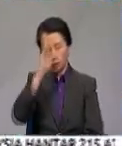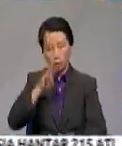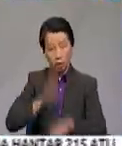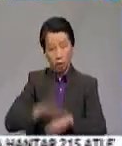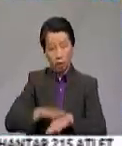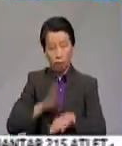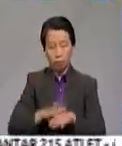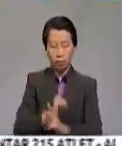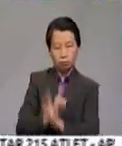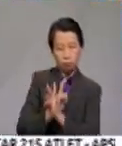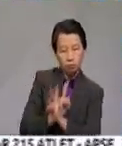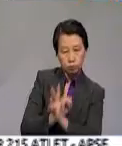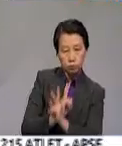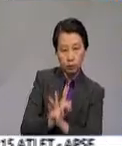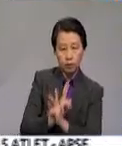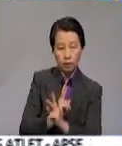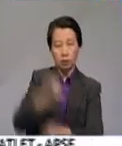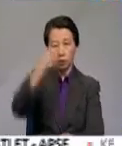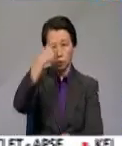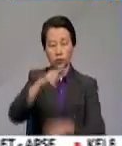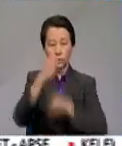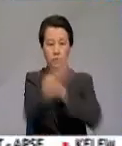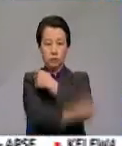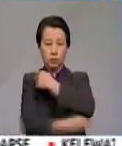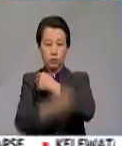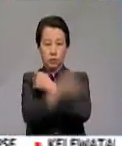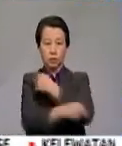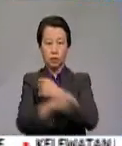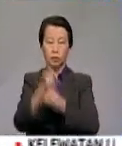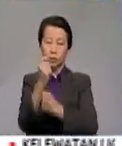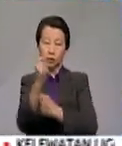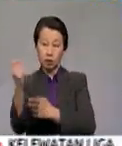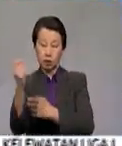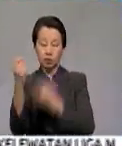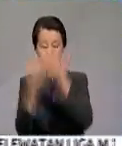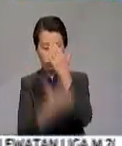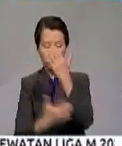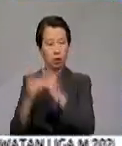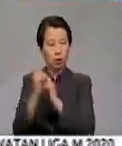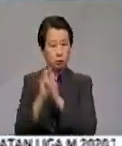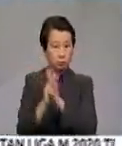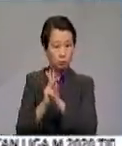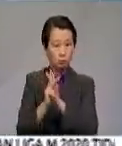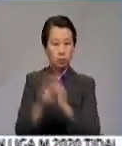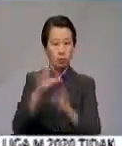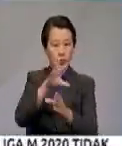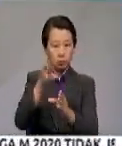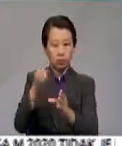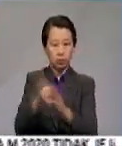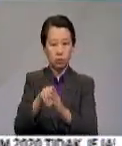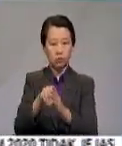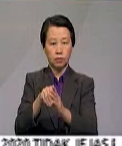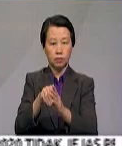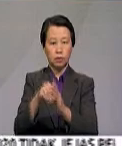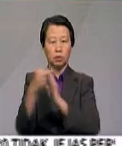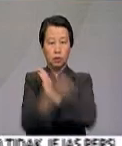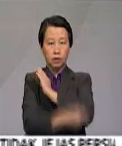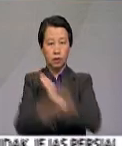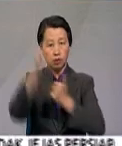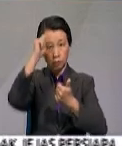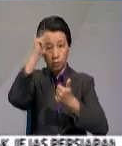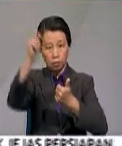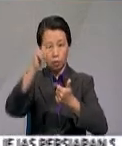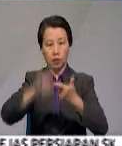cuaca waspada bagi negeri-negeri di pantai timur semenanjung Malaysia, terutamanya melibatkan negeri